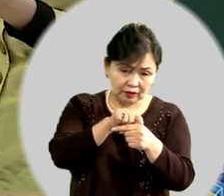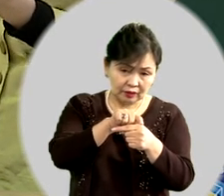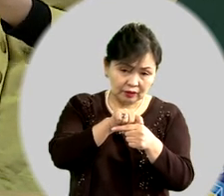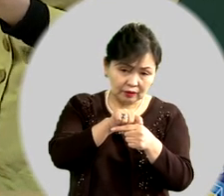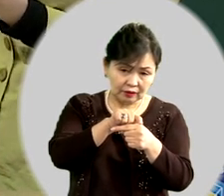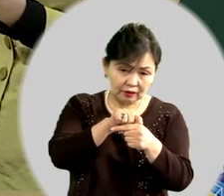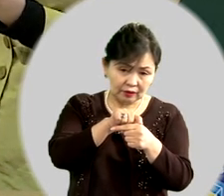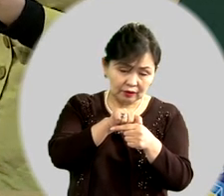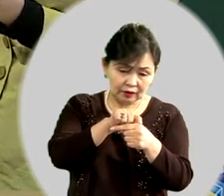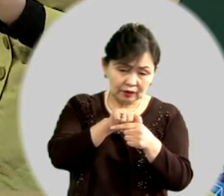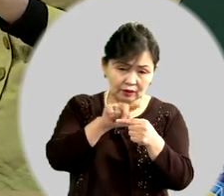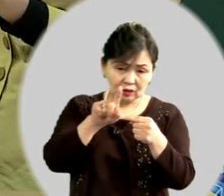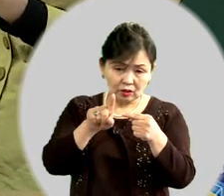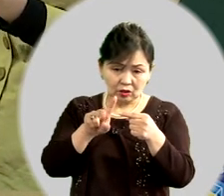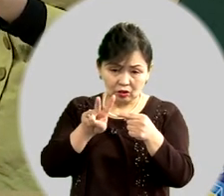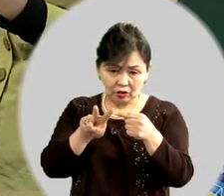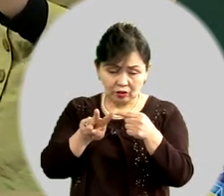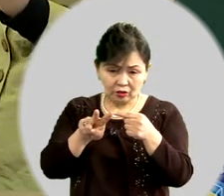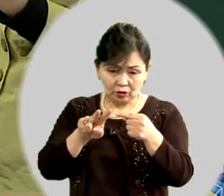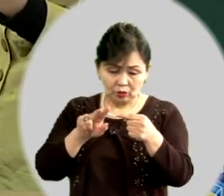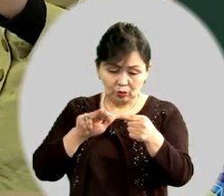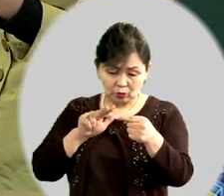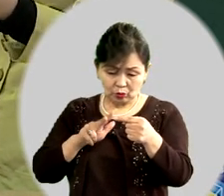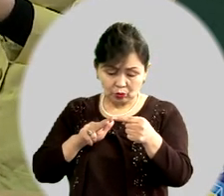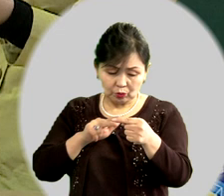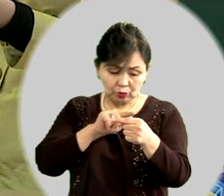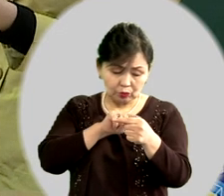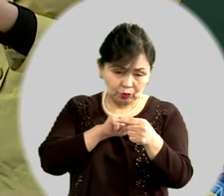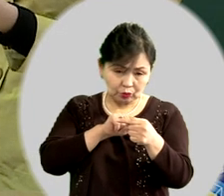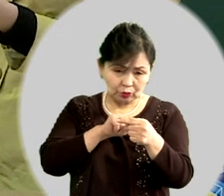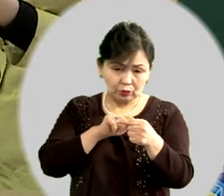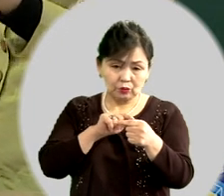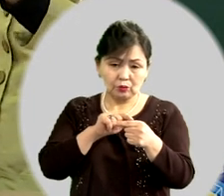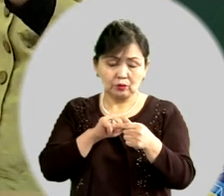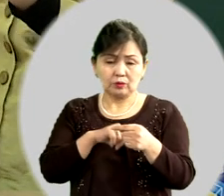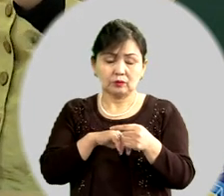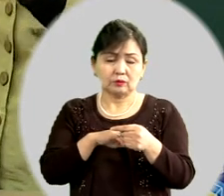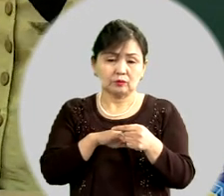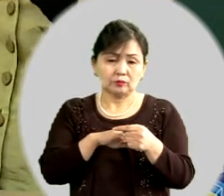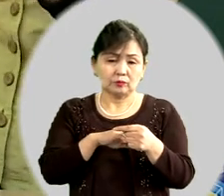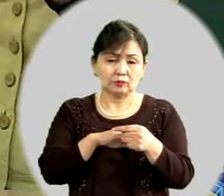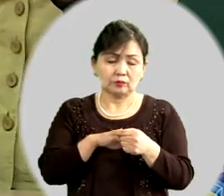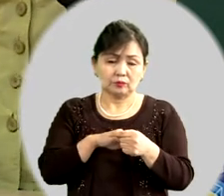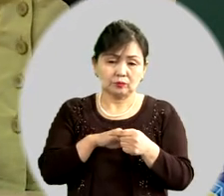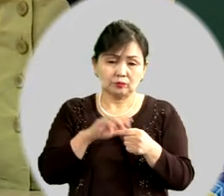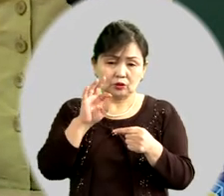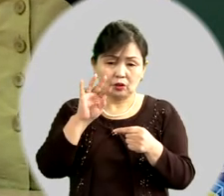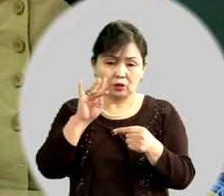За, мөн тоолъё. 1 2 3 4 4 ороо. Ингэхээр